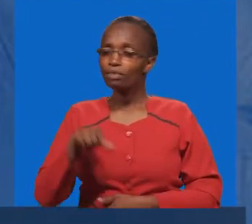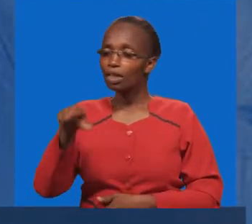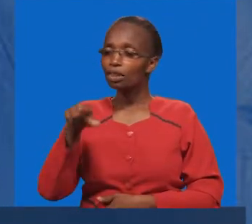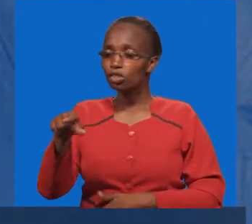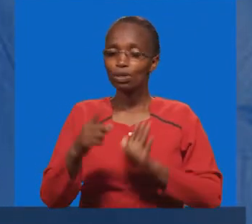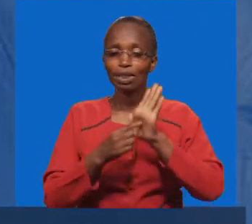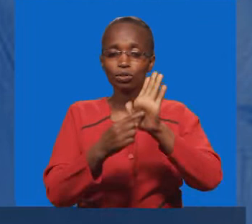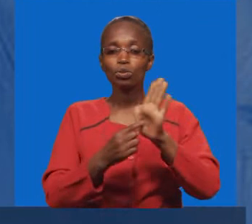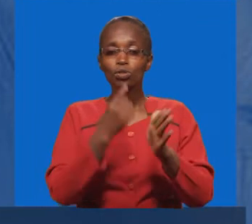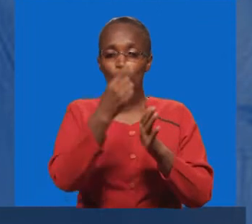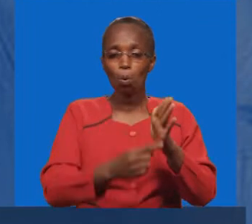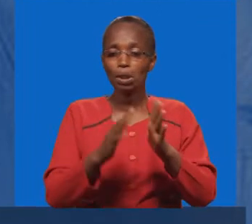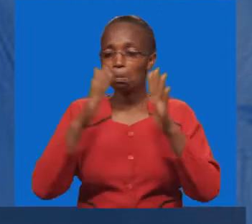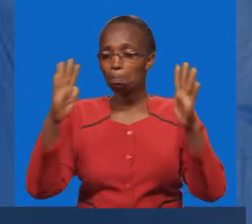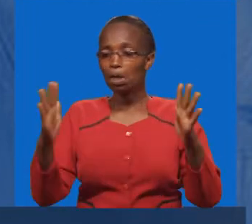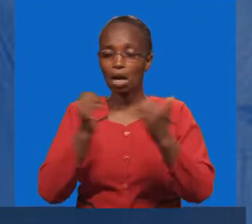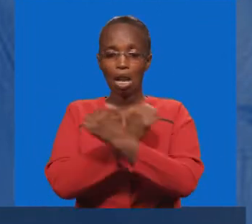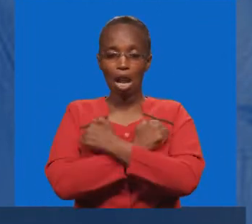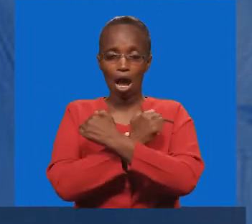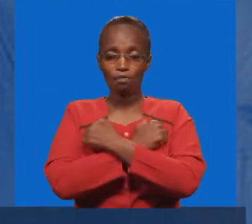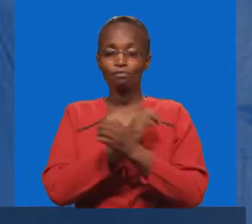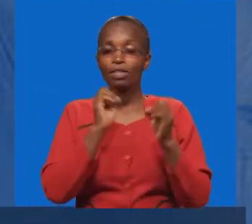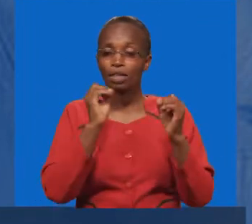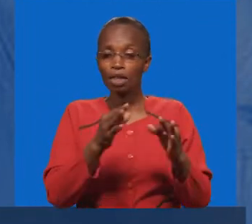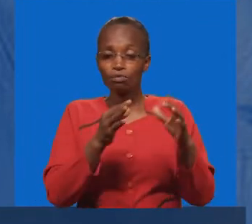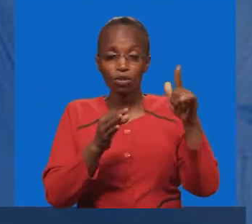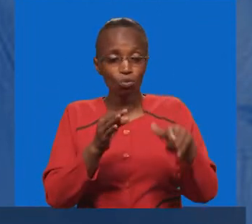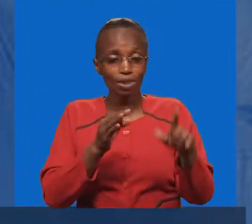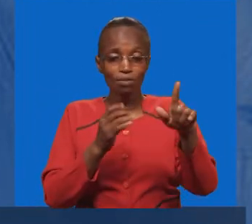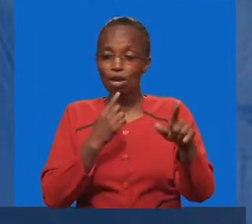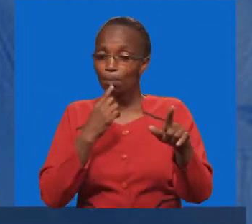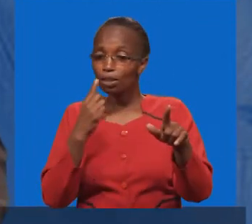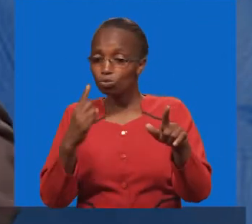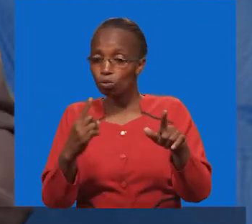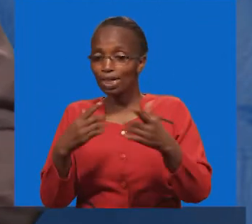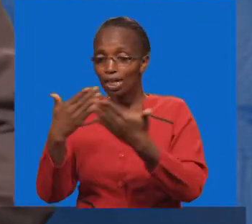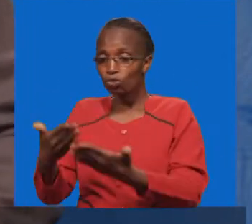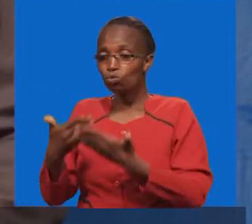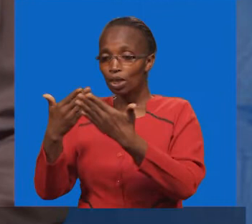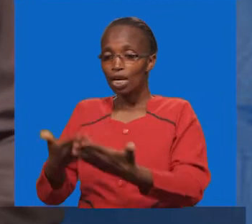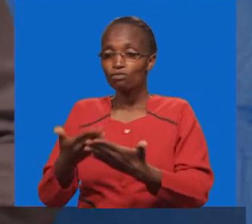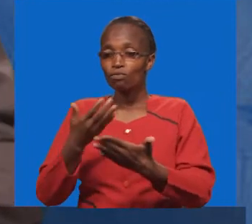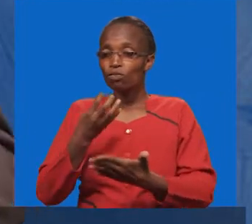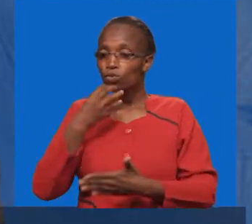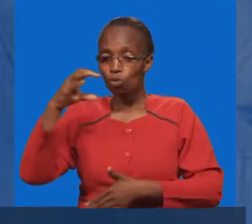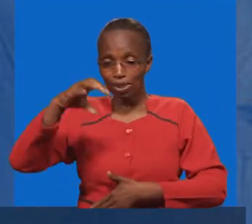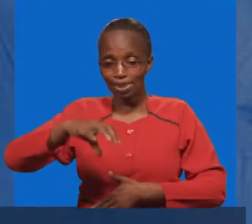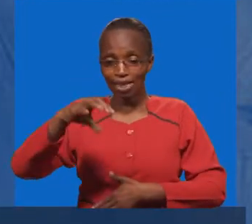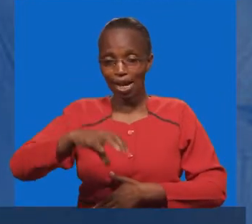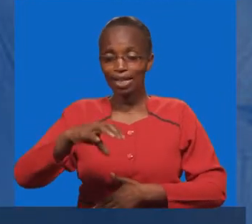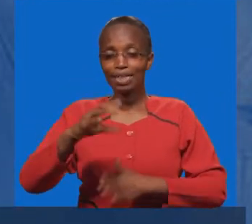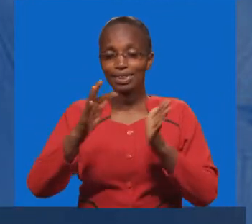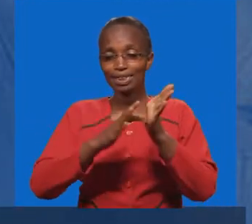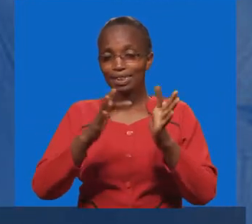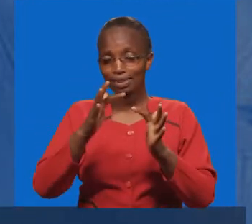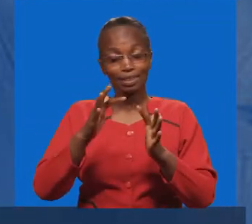nataka kusema kana kwamba hiyo inadhihirisha upendo mkuu. Mtazamaji mpendwa, kama wewe ungeambiwa